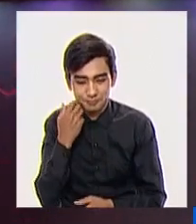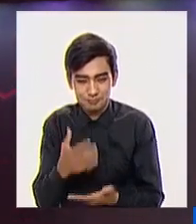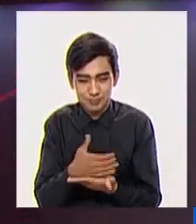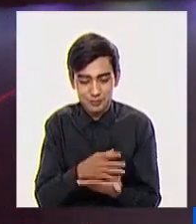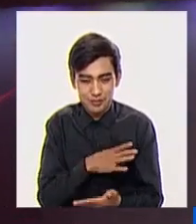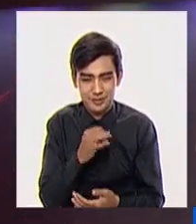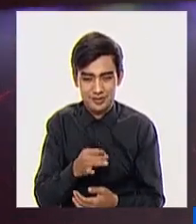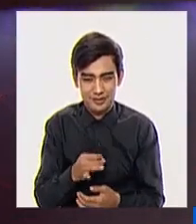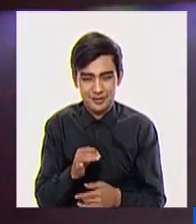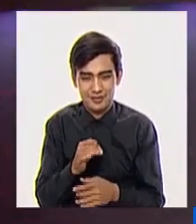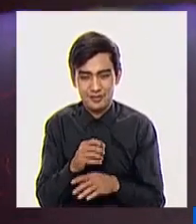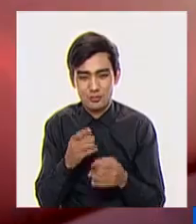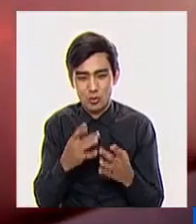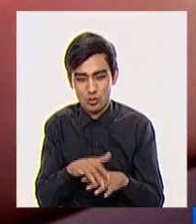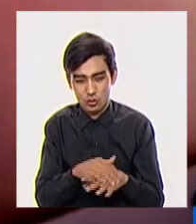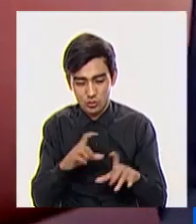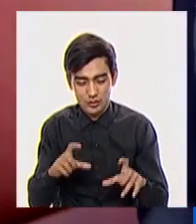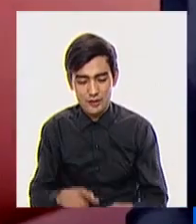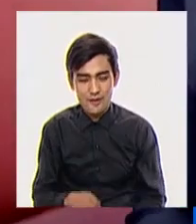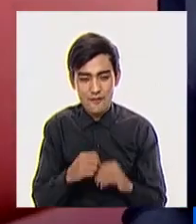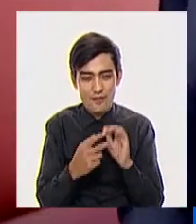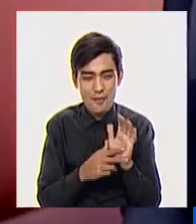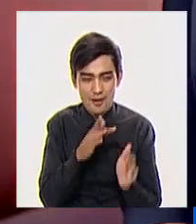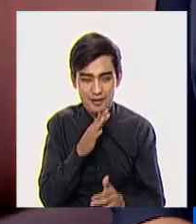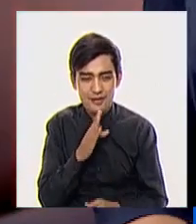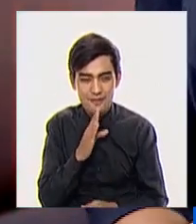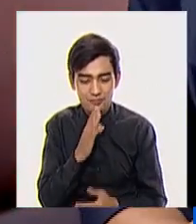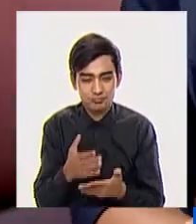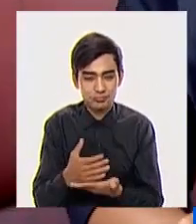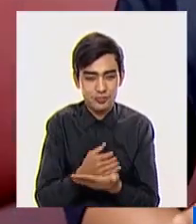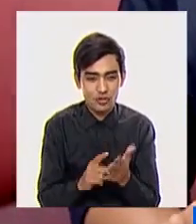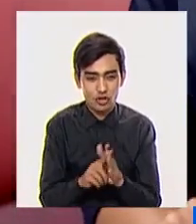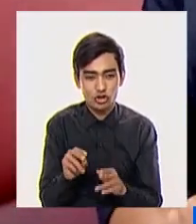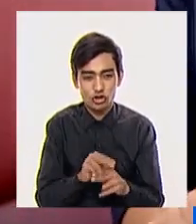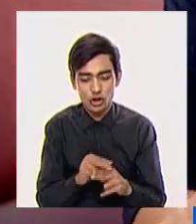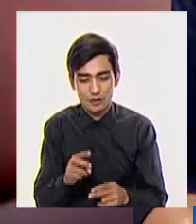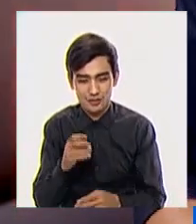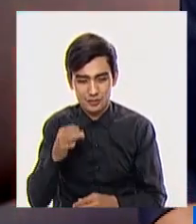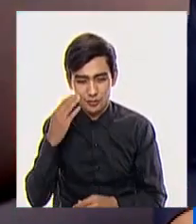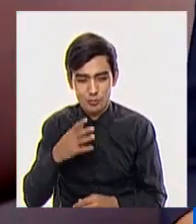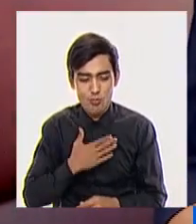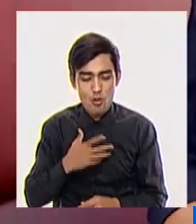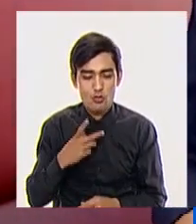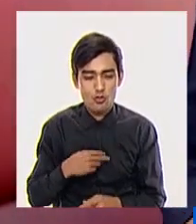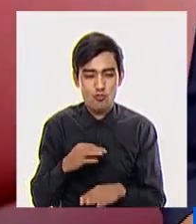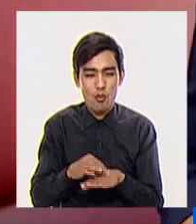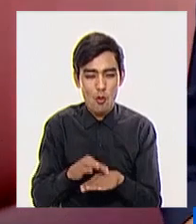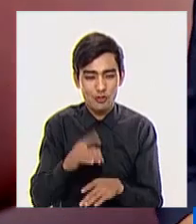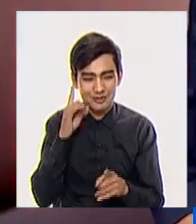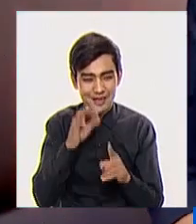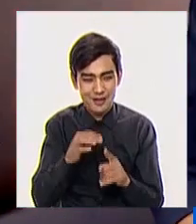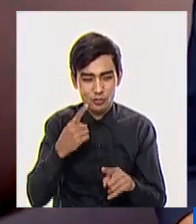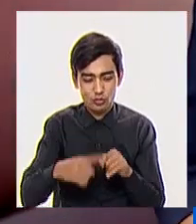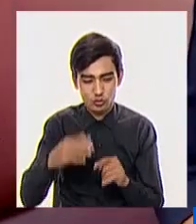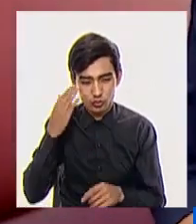деньги с неравнодушных граждан. 18-летняя девушка начала сбор на лечение якобы больной дочери. Для этих целей